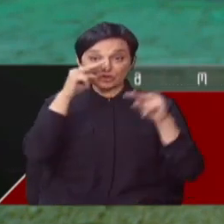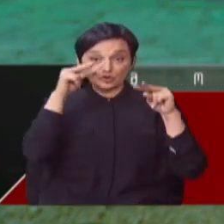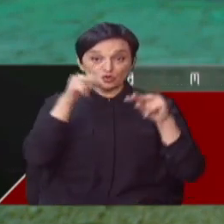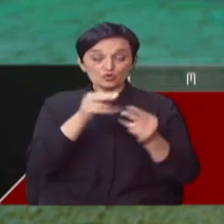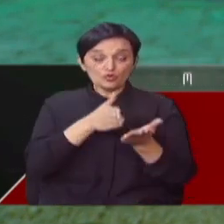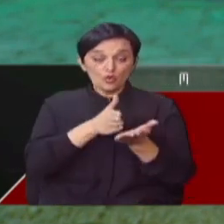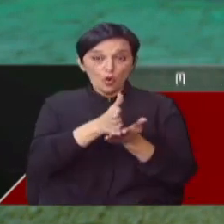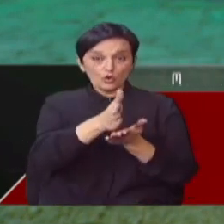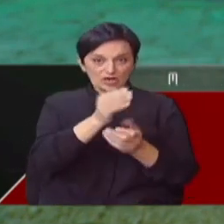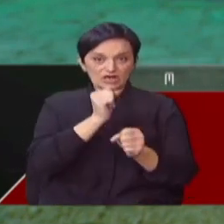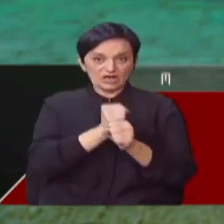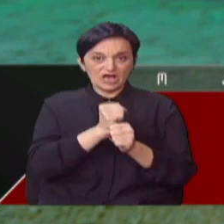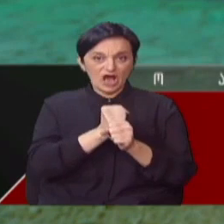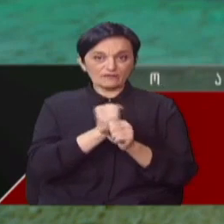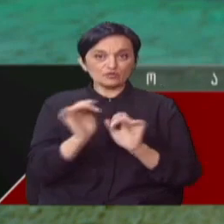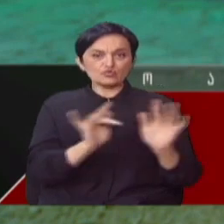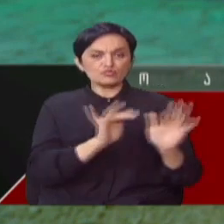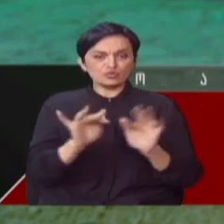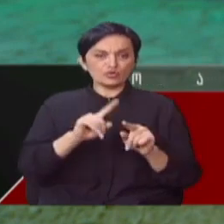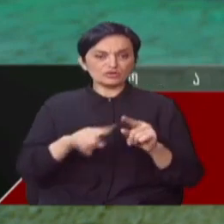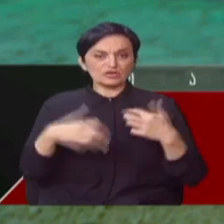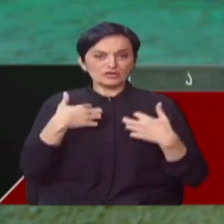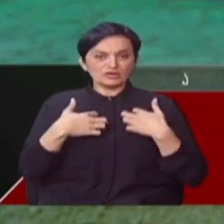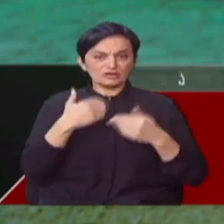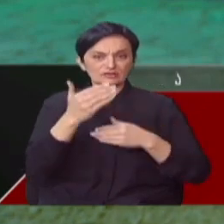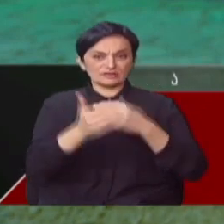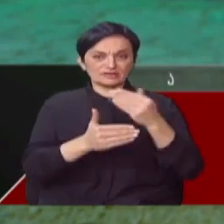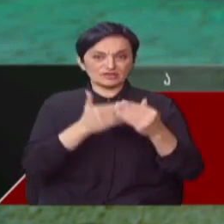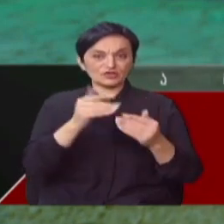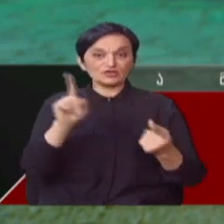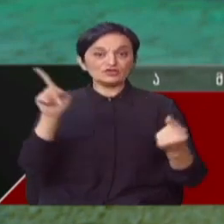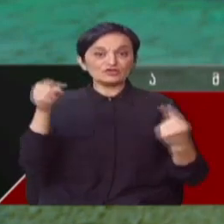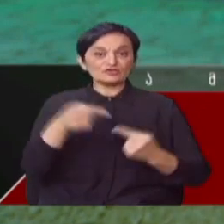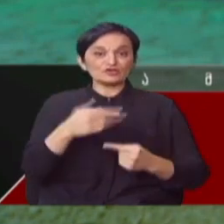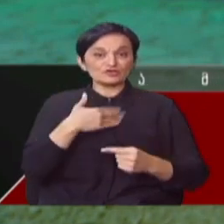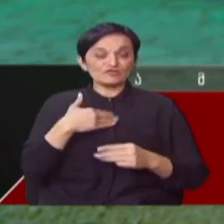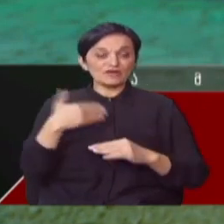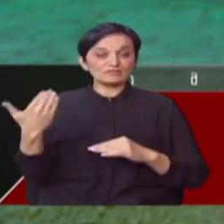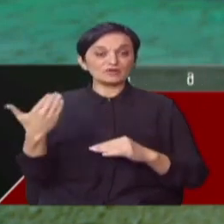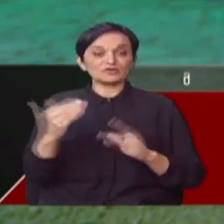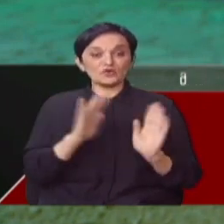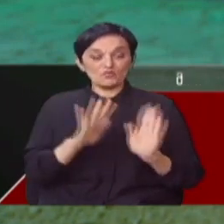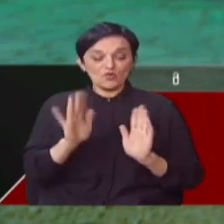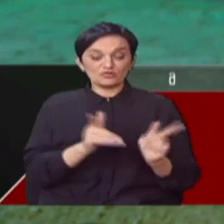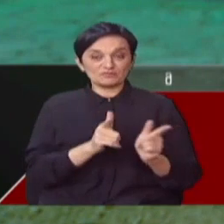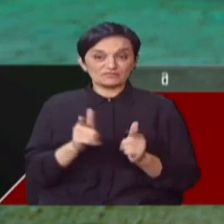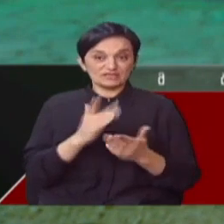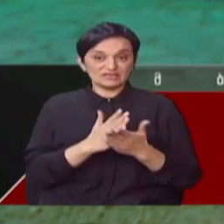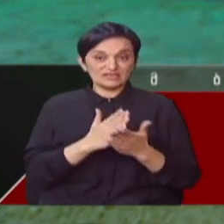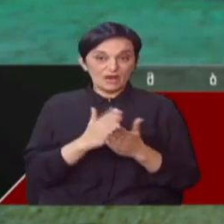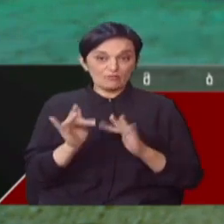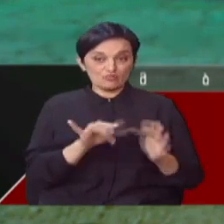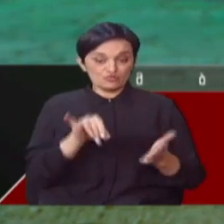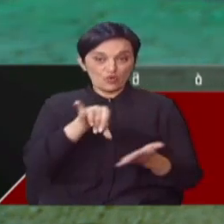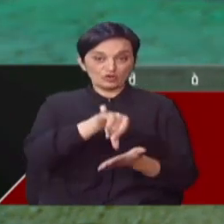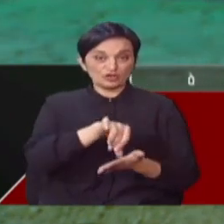და დამერწმუნეთ რომ ეს პროცესები კიდევ უფრო დაჩქარდება და წინ წავა. შესაბამისად ჩვენი მხრიდან მხოლოდ და მხოლოდ მზაობა ამ პროცესებში მონაწილეობისთვის